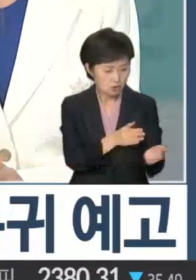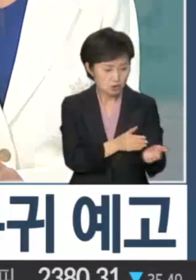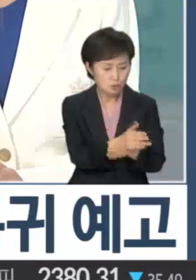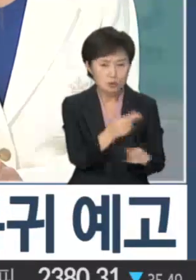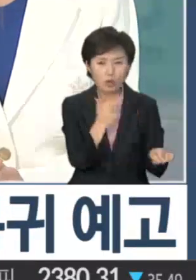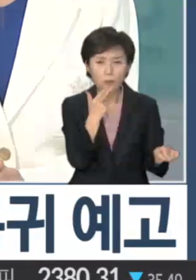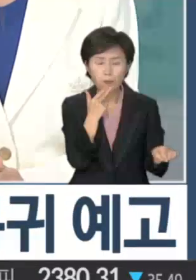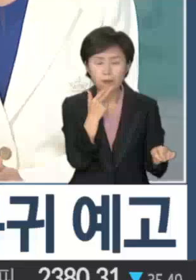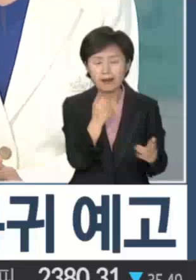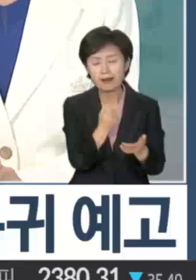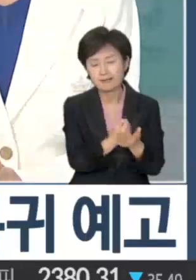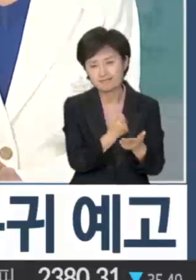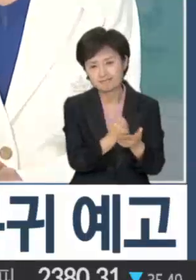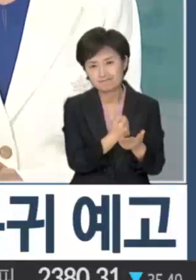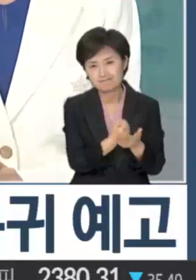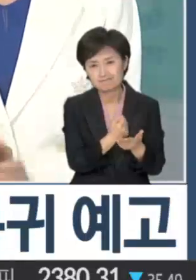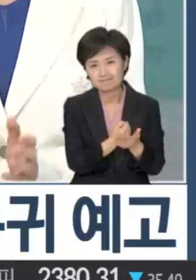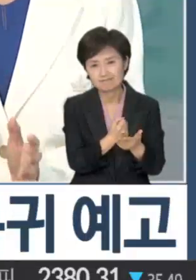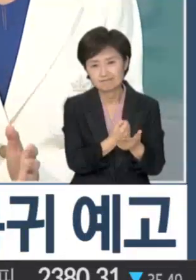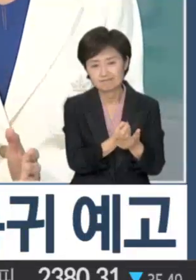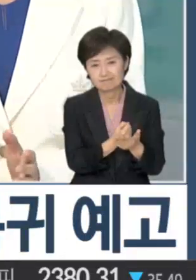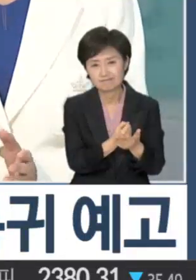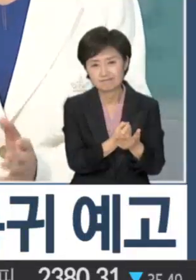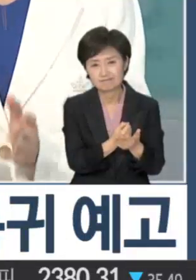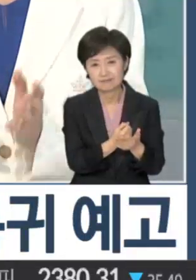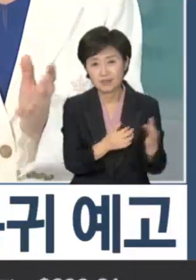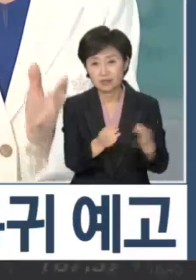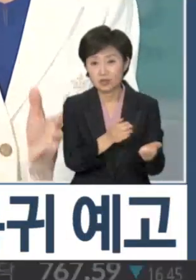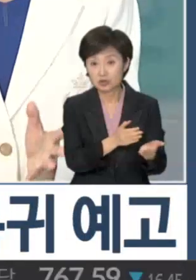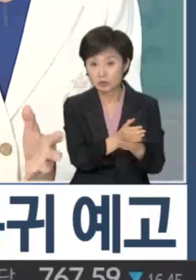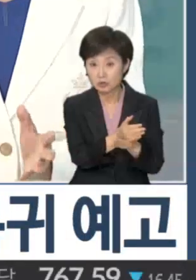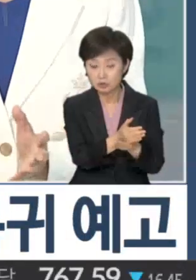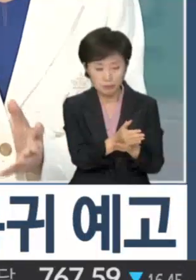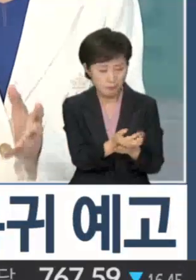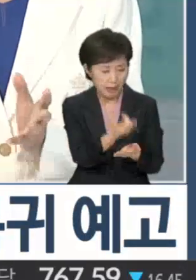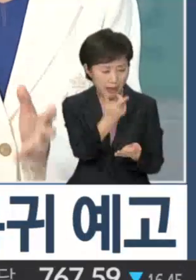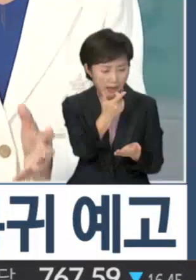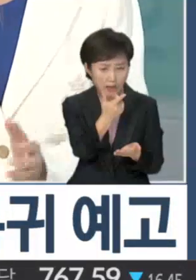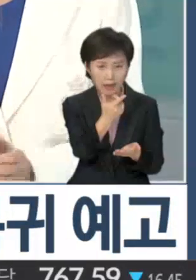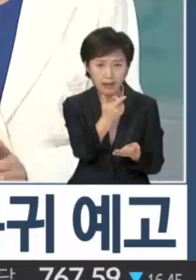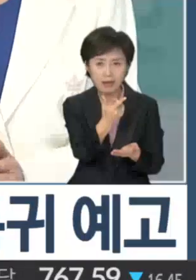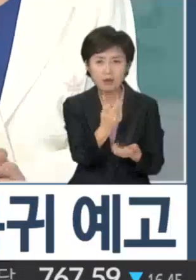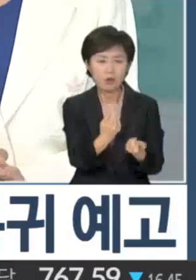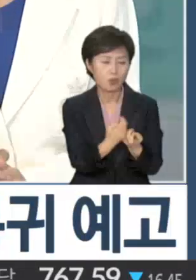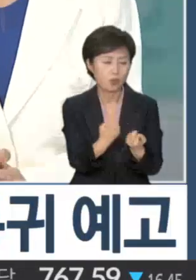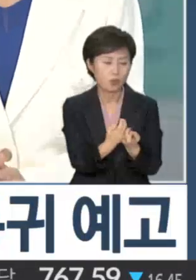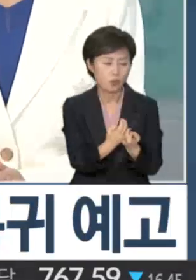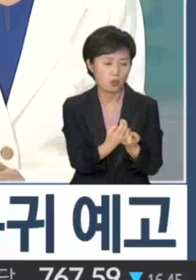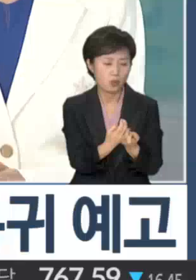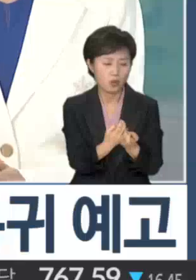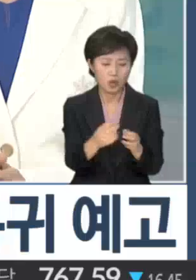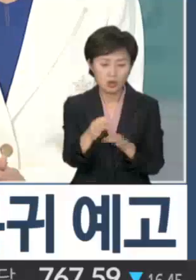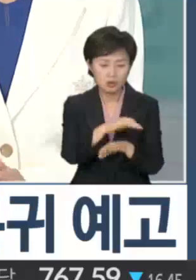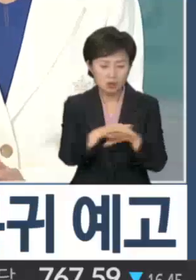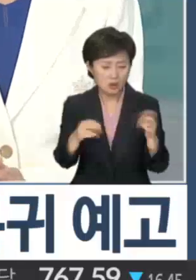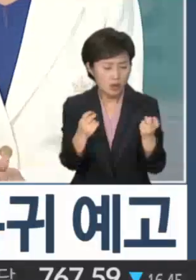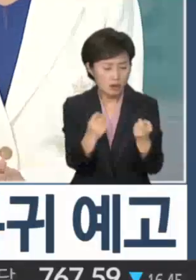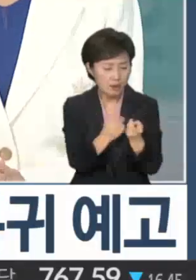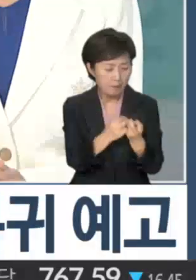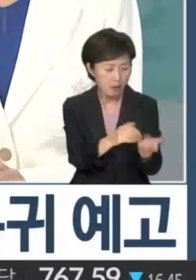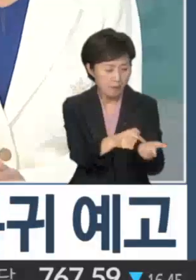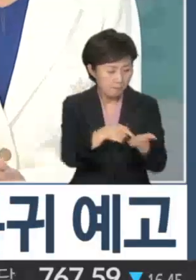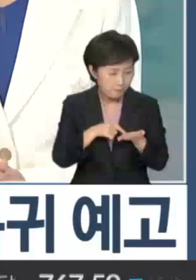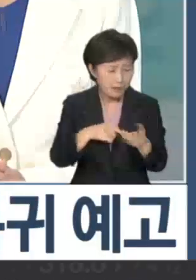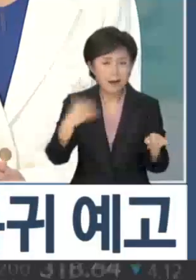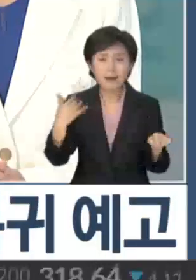것이 정말 아쉬운 대목이고 경제 전문가가 계속 그 경제 정책 대안들을 좀 내놔야 되는데 그러지 못한